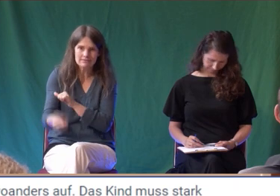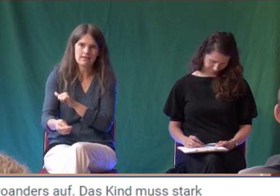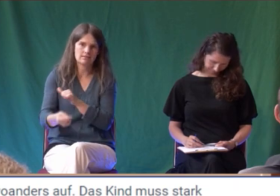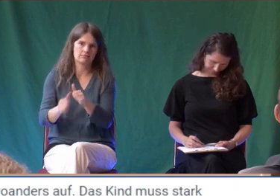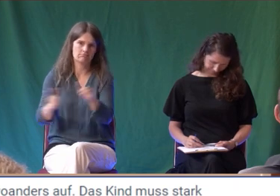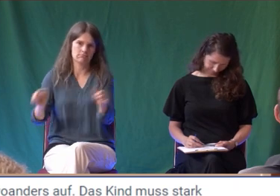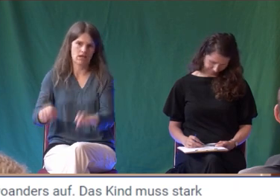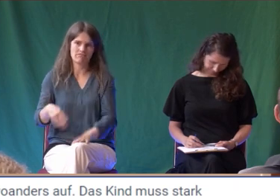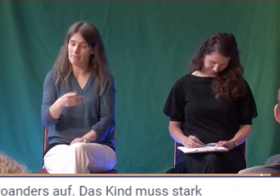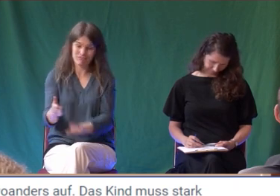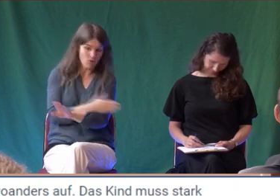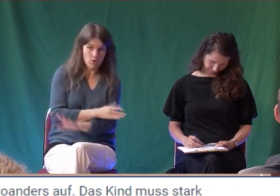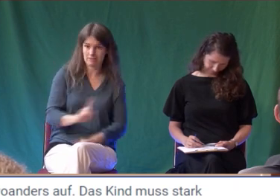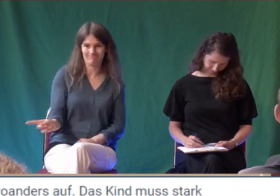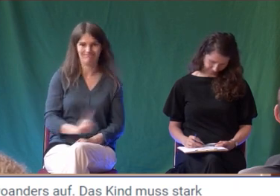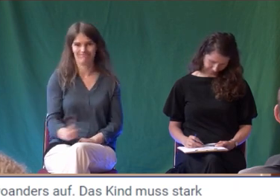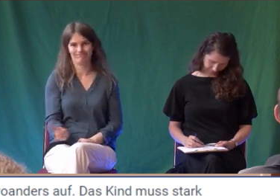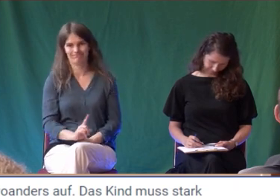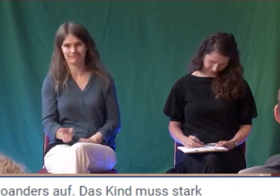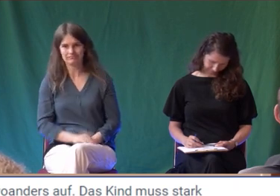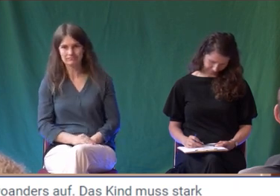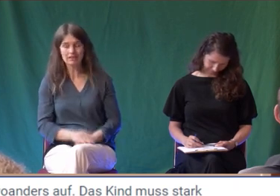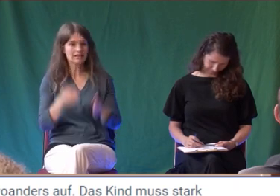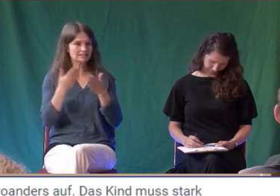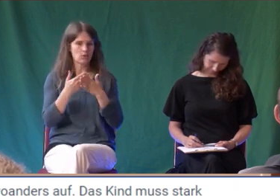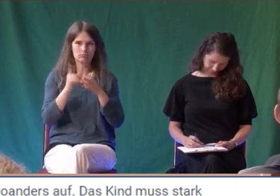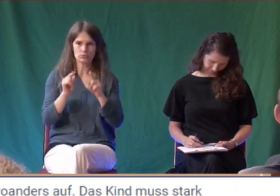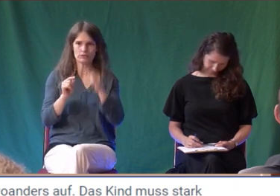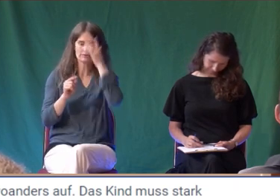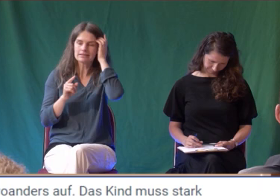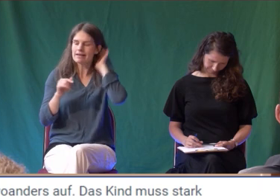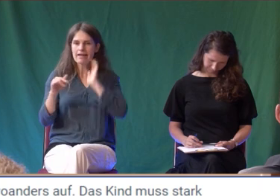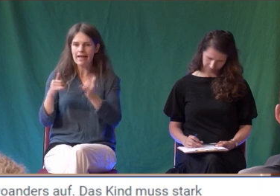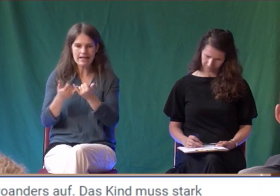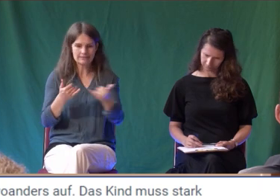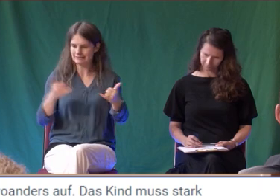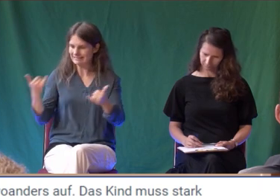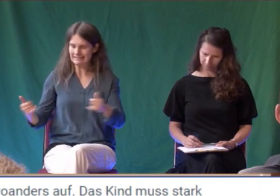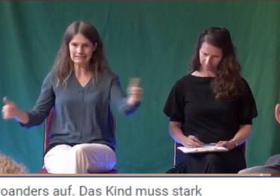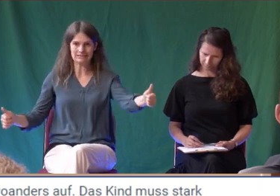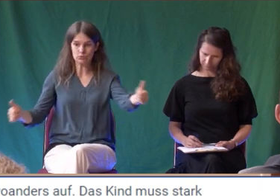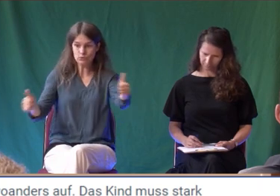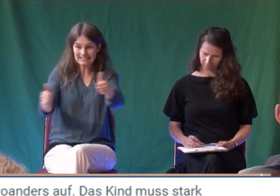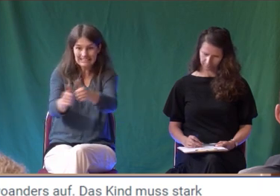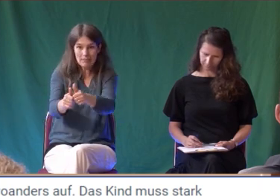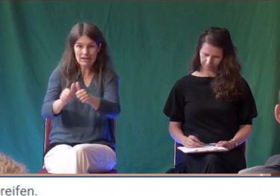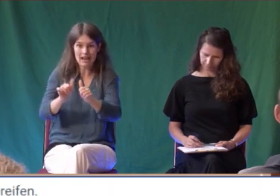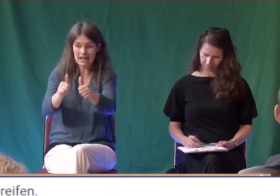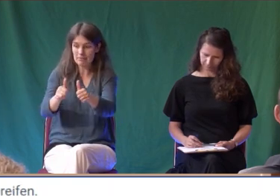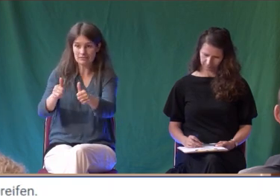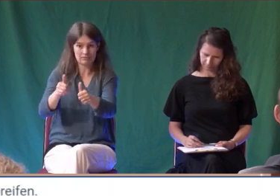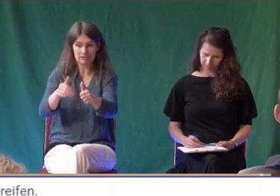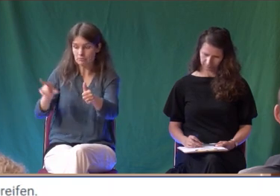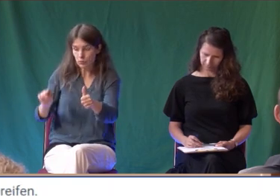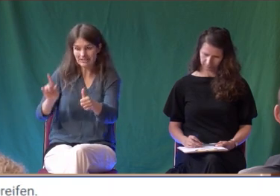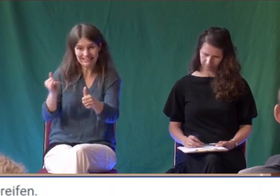demzufolge der Umgang eines Kindes mit seinen Eltern und das Leben in seiner Familie und nicht getrennt zu sein von seiner Familie das ist ein Kinderrecht